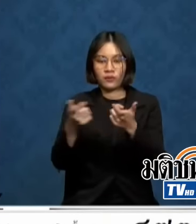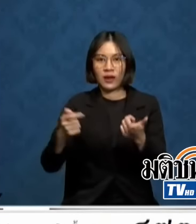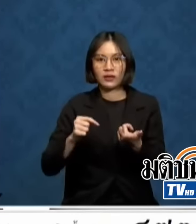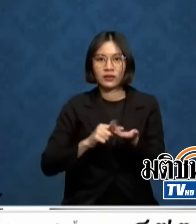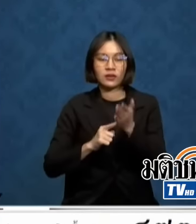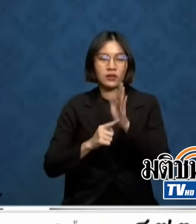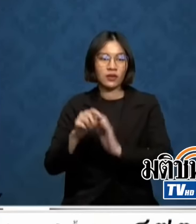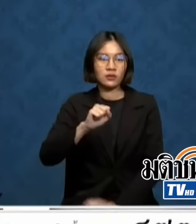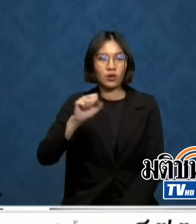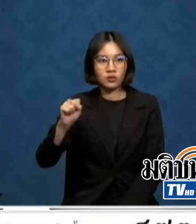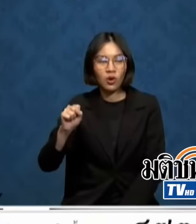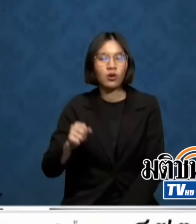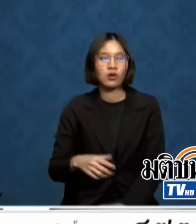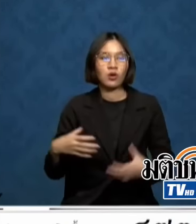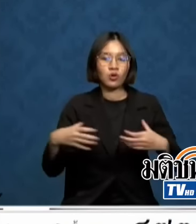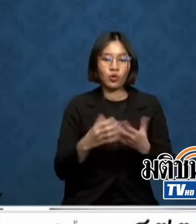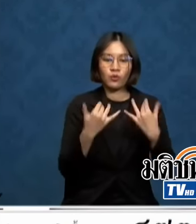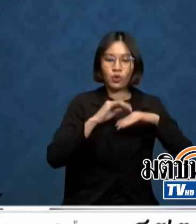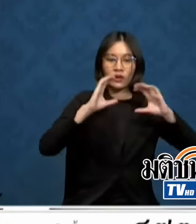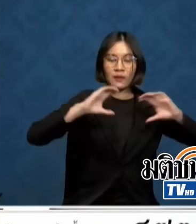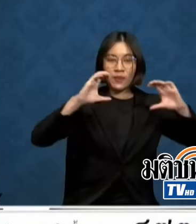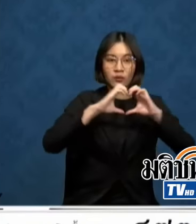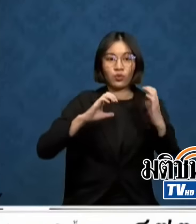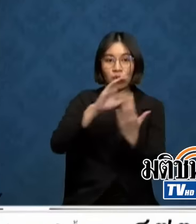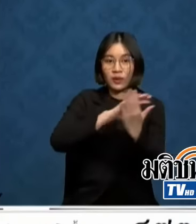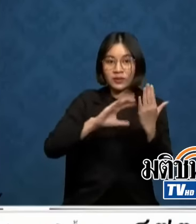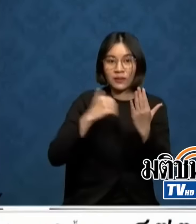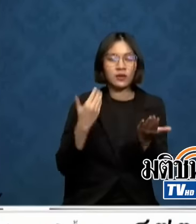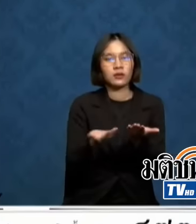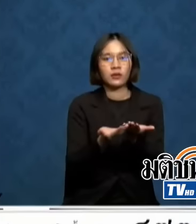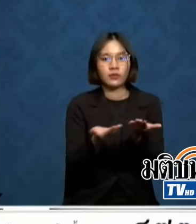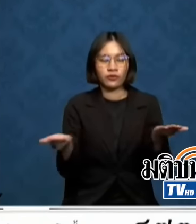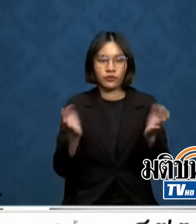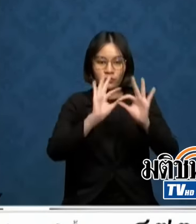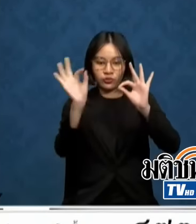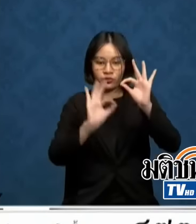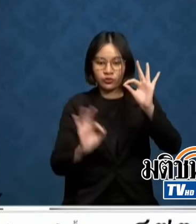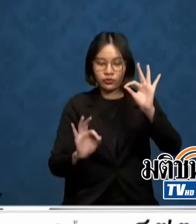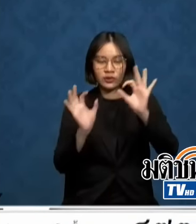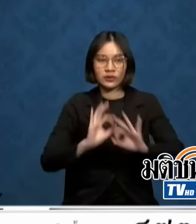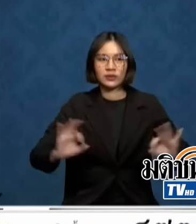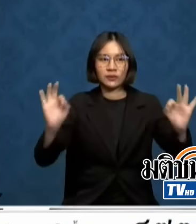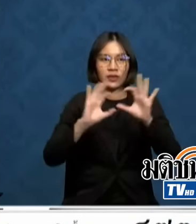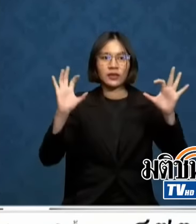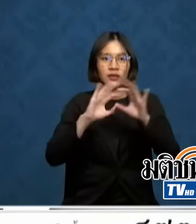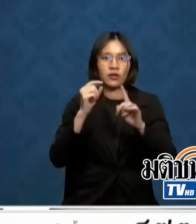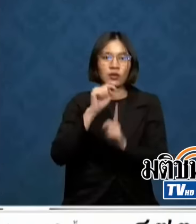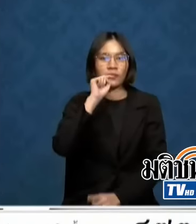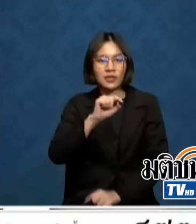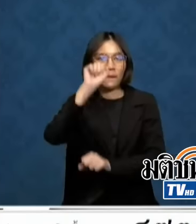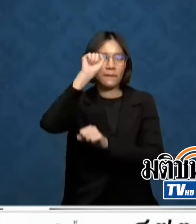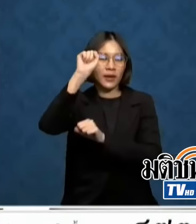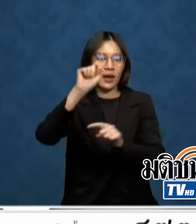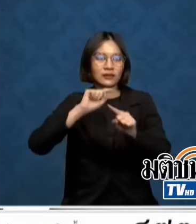โดยสสแม้กระทั่งสสจากพรรคร่วมรัฐบาลจากพรรคภูมิใจไทยที่มีหลายฉบับที่เป็นเนื้อหาสาระที่เกี่ยวข้องกับคำสั่งและ